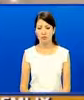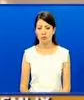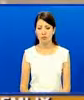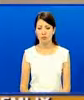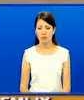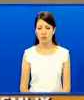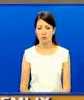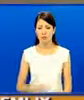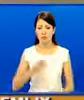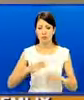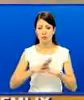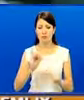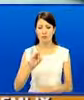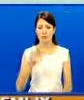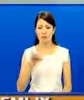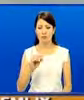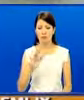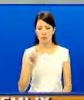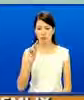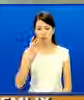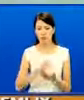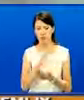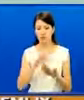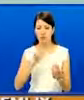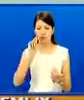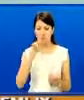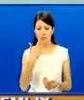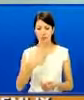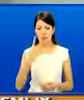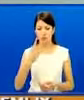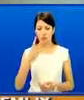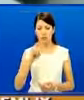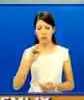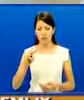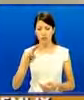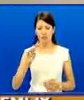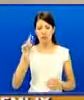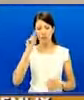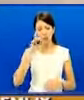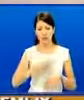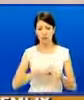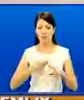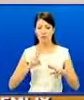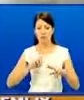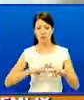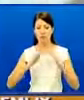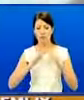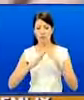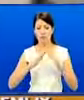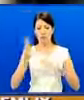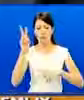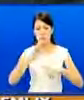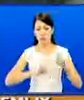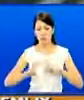В районе Ворошиловка города Шымкент полицейские задержали 31-летнего подозреваемого в сбытии наркотиков, в доме которого при обыске